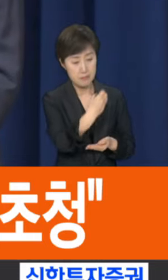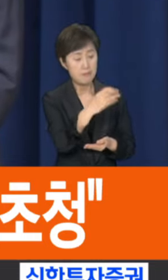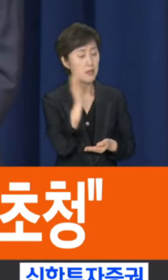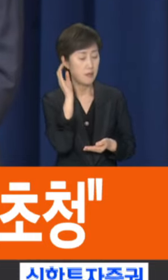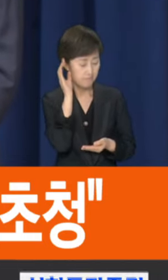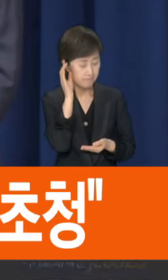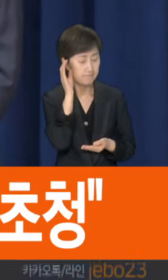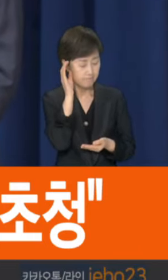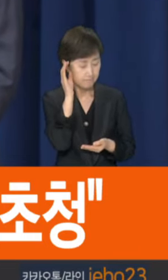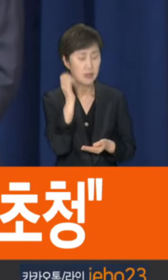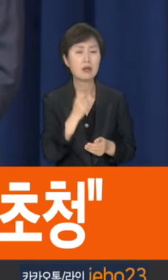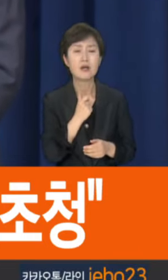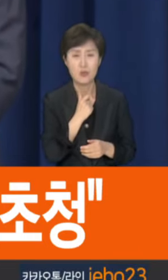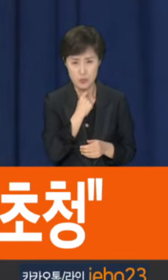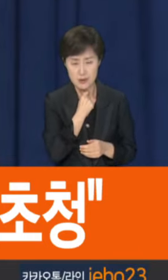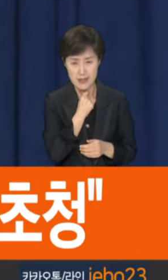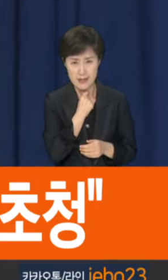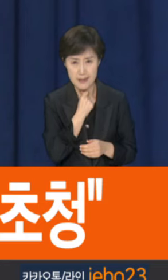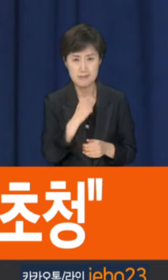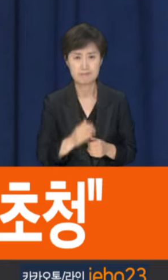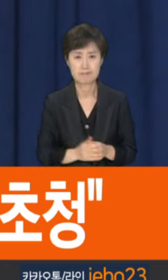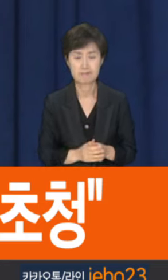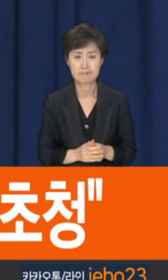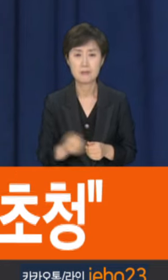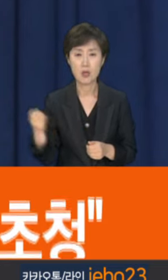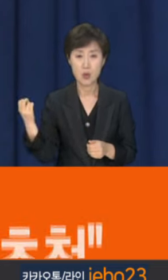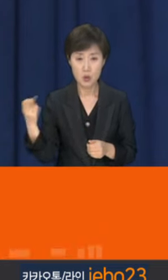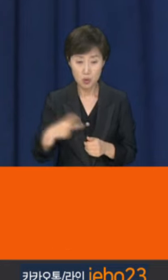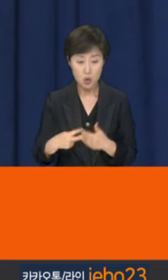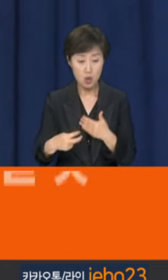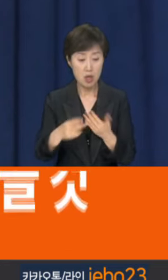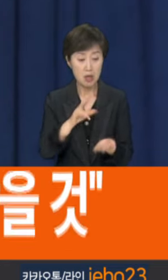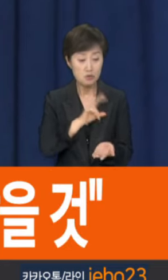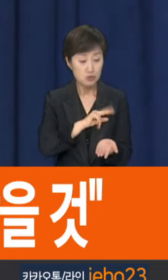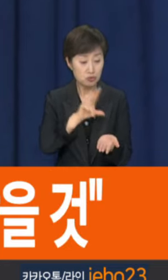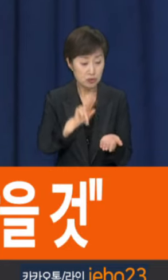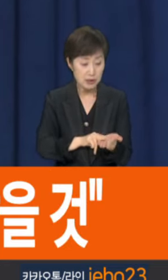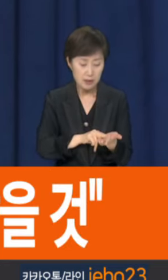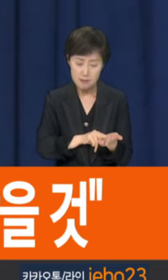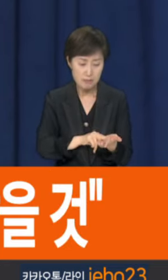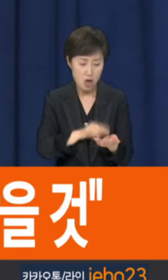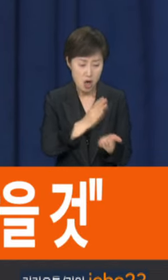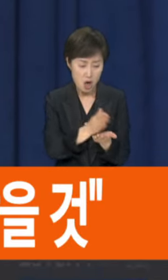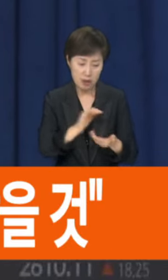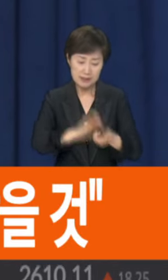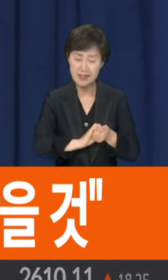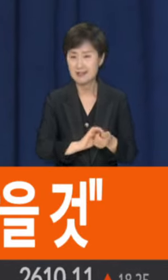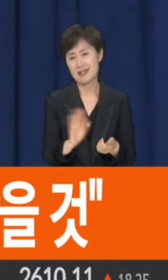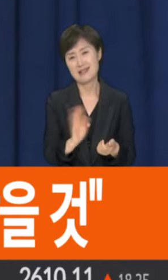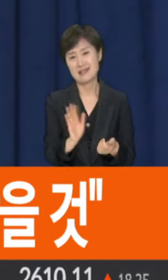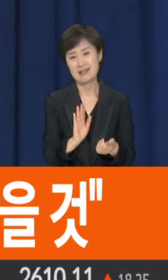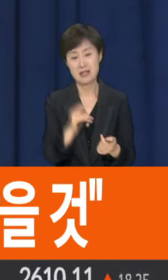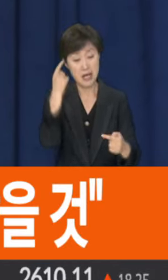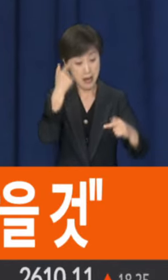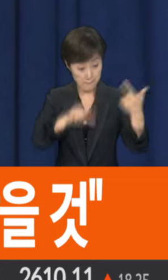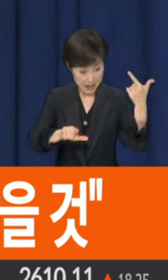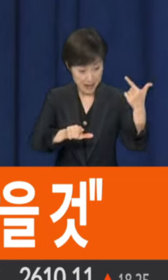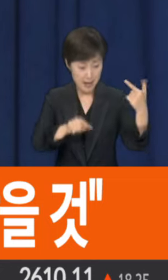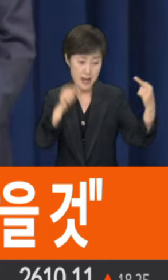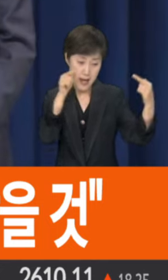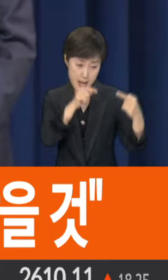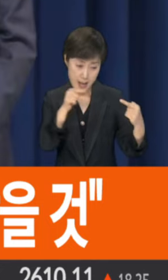많이 들어보려 한다고 밝혔습니다 또 의제에는 제한이 없다며이 의견을 좁힐 수 있는 민생 의제를